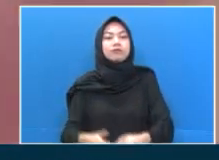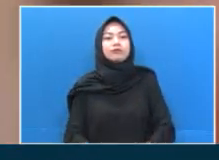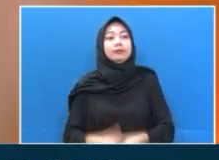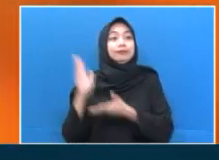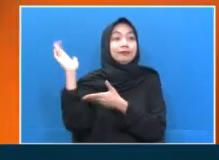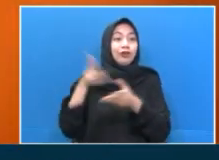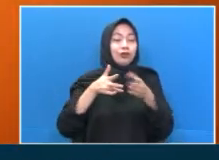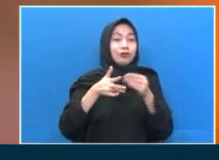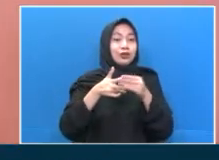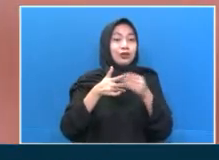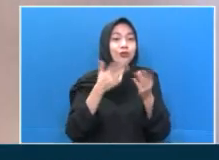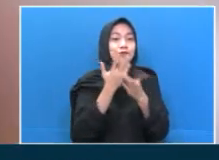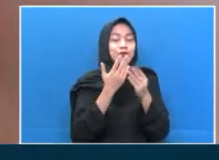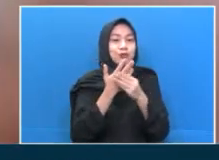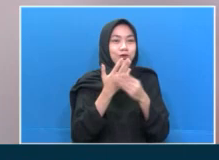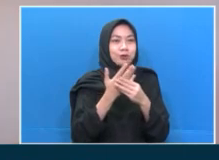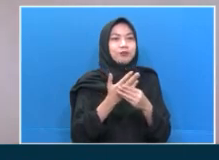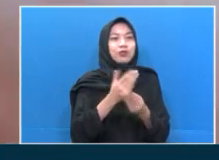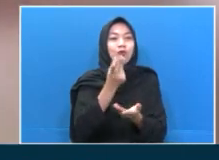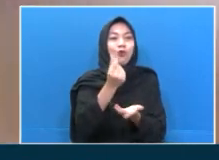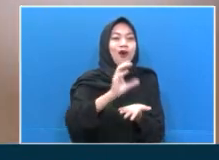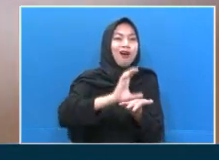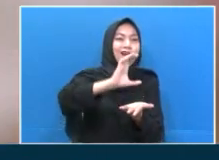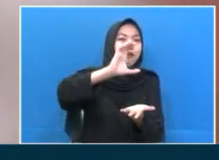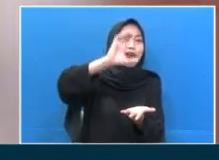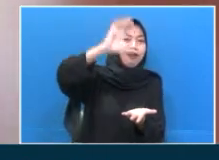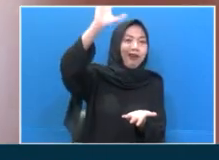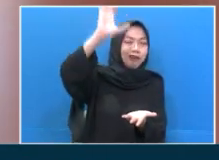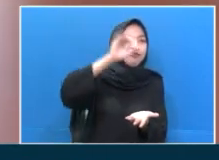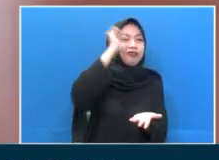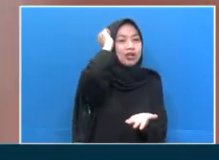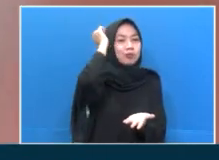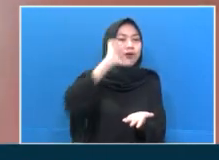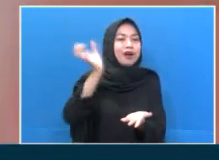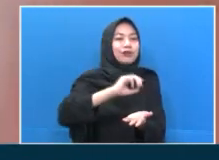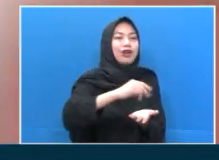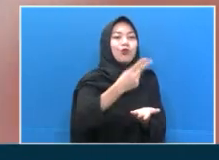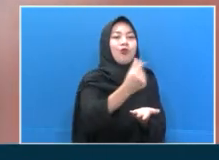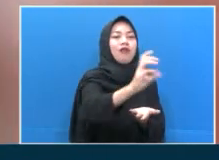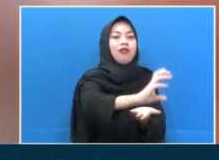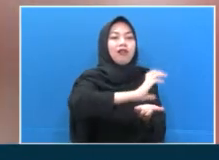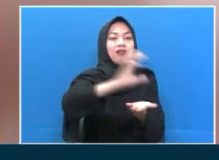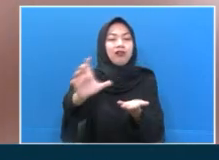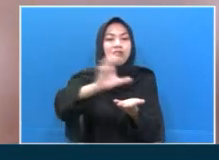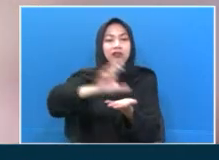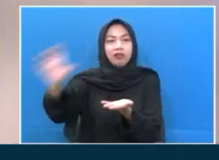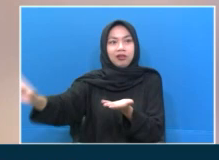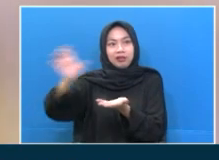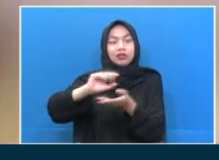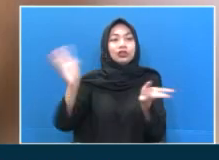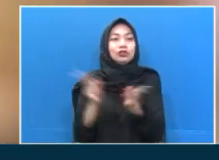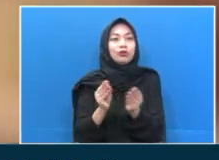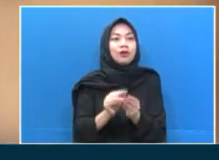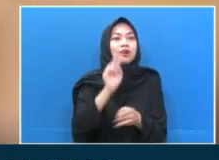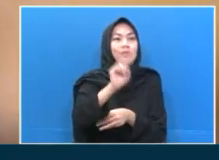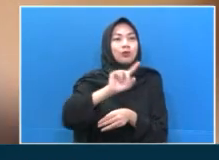Dalam video ini, Saudara, tampak tumpukan uang yang disebut sebagai setoran arisan ibu-ibu. Diduga, Saudara, jumlahnya mencapai